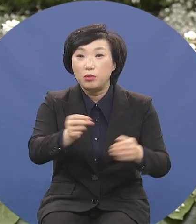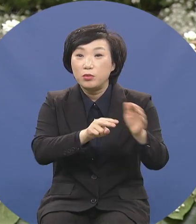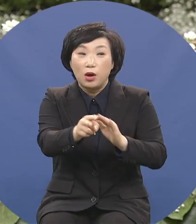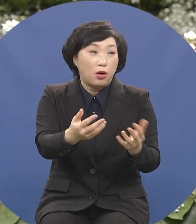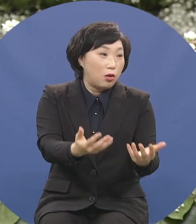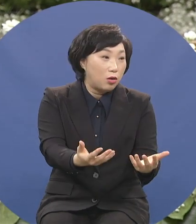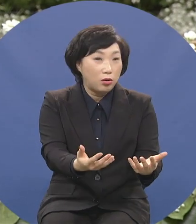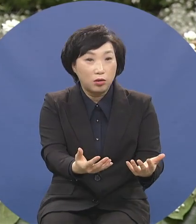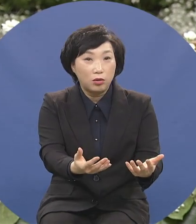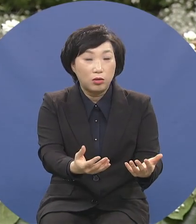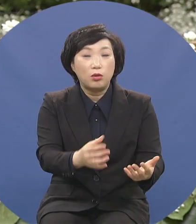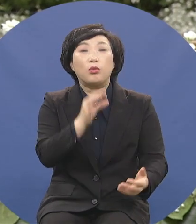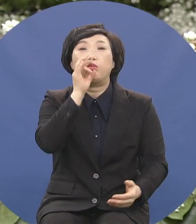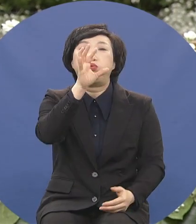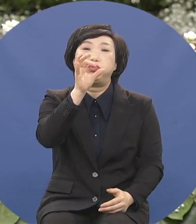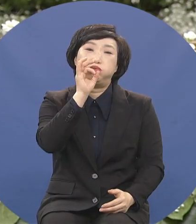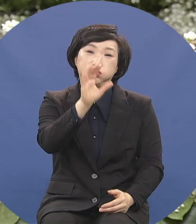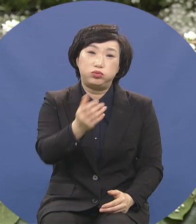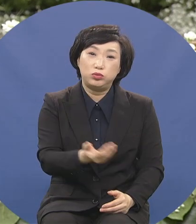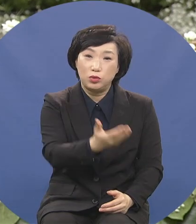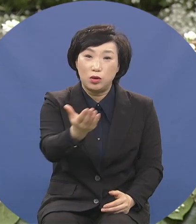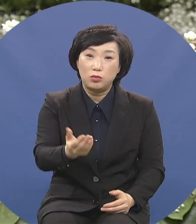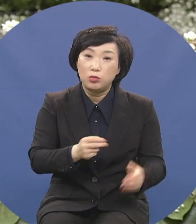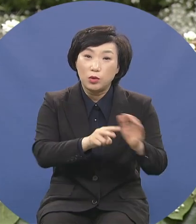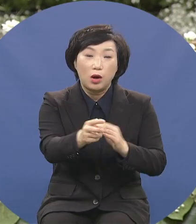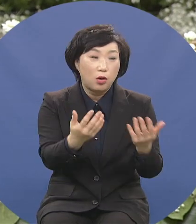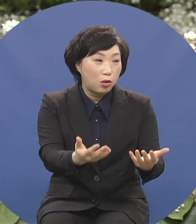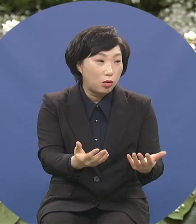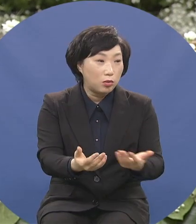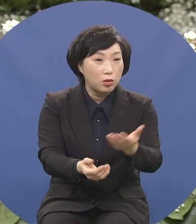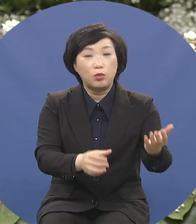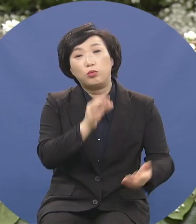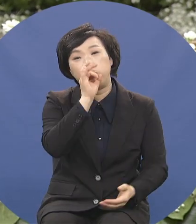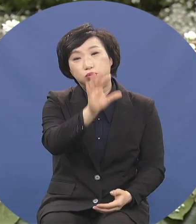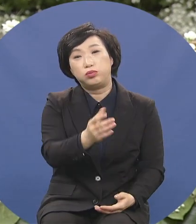있을까? 응? 어떻게 피할 수 있을까?